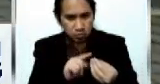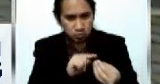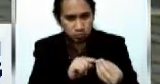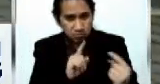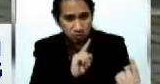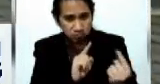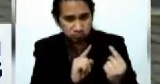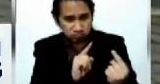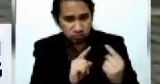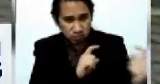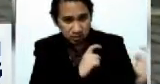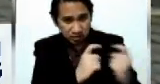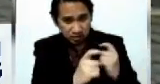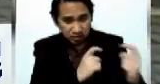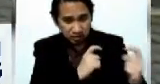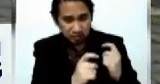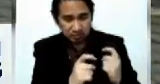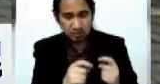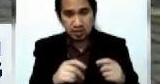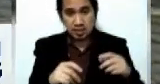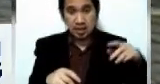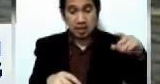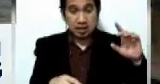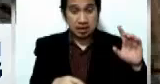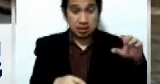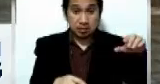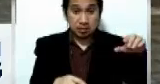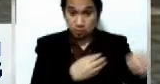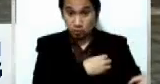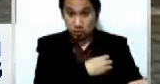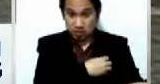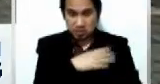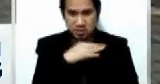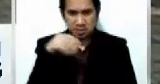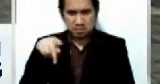ginigit ng QCPD at PIDEA na lehitimong bypass ang kanilang operasyon